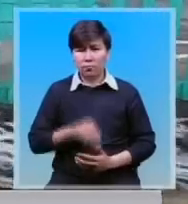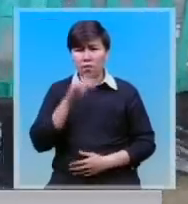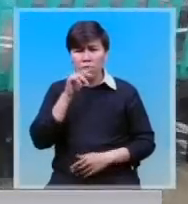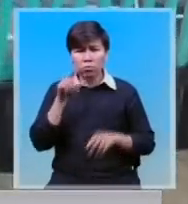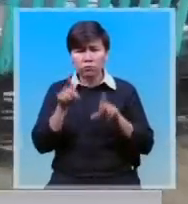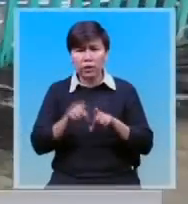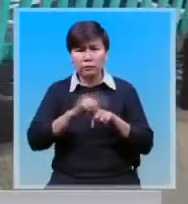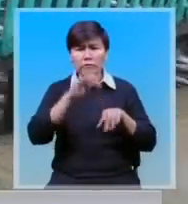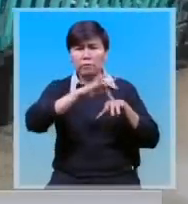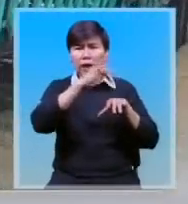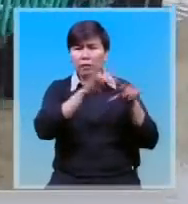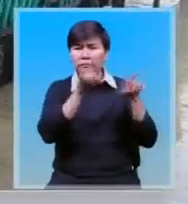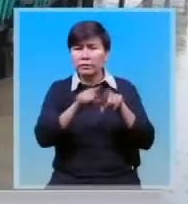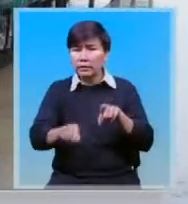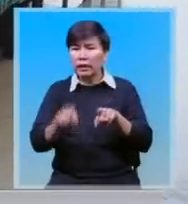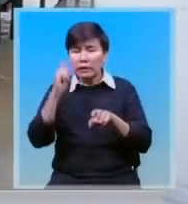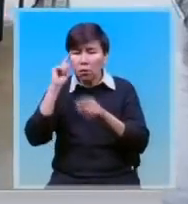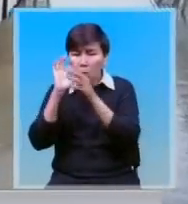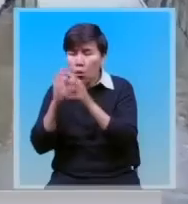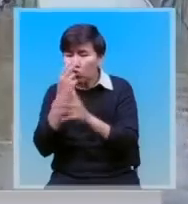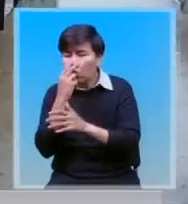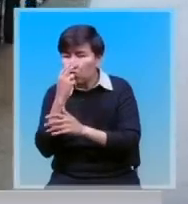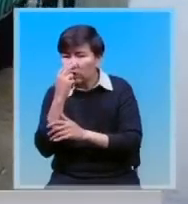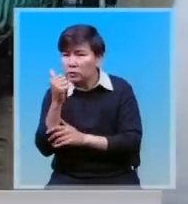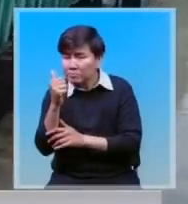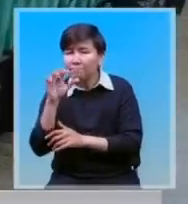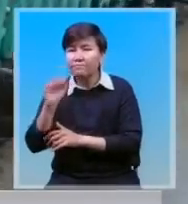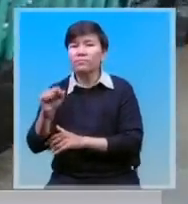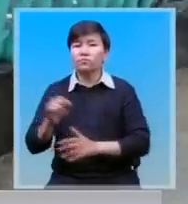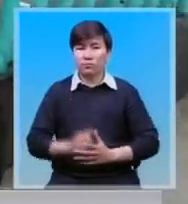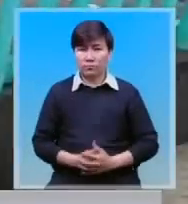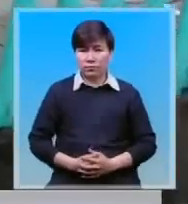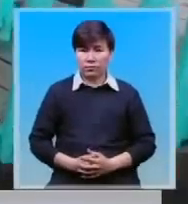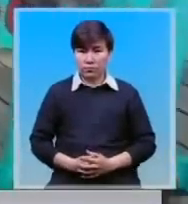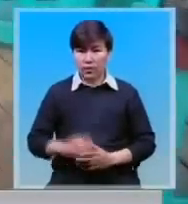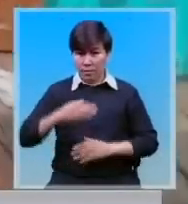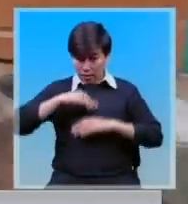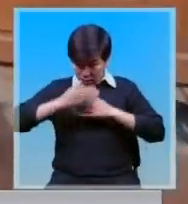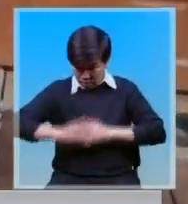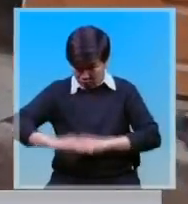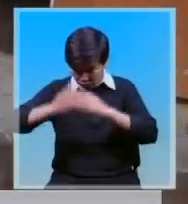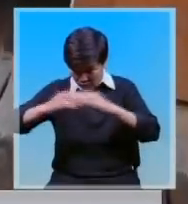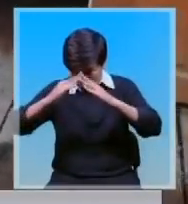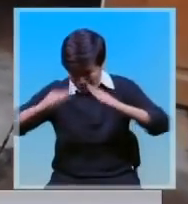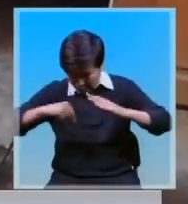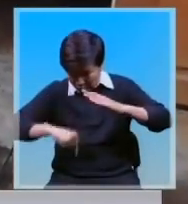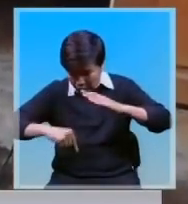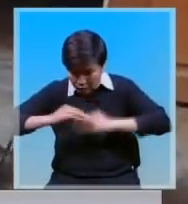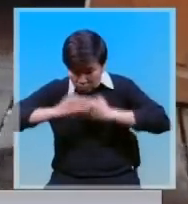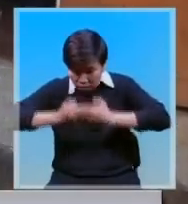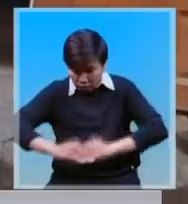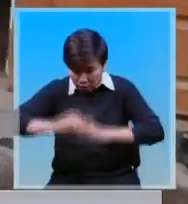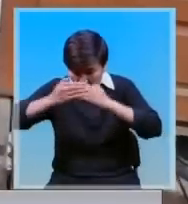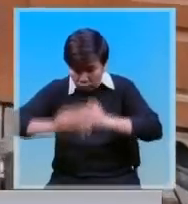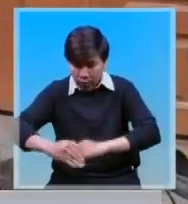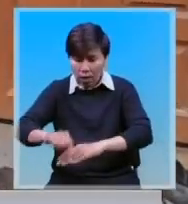จไม่ได้นะคะตรงนี้ก็คือนี่ค่ะเป็นคลื่นที่ซัดลงมาและช่วงนี้ก็คือน้ำก็ยังสูงขึ้นอ